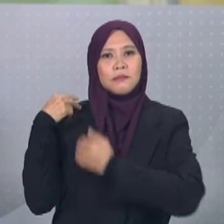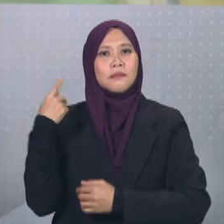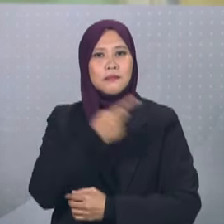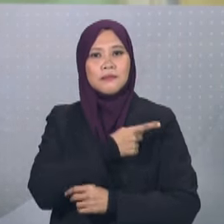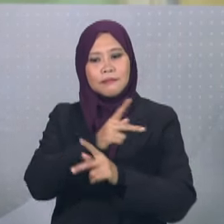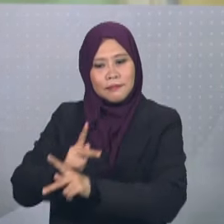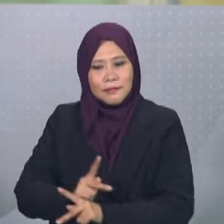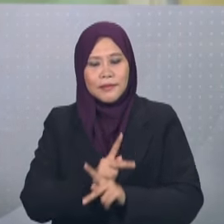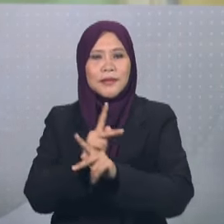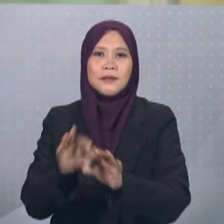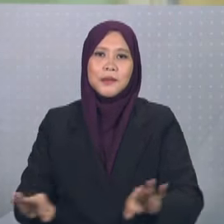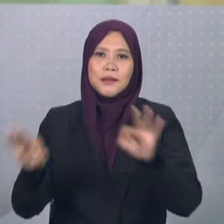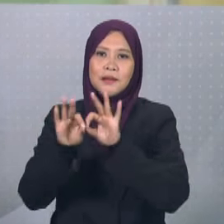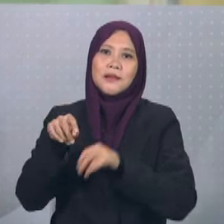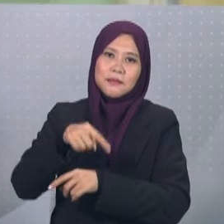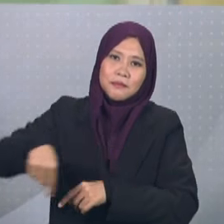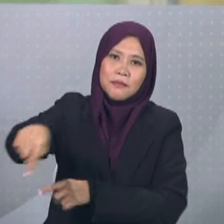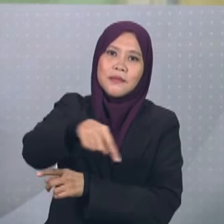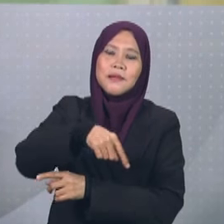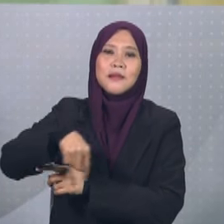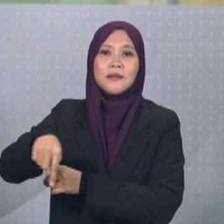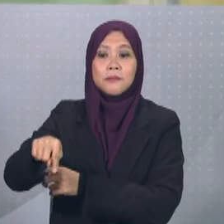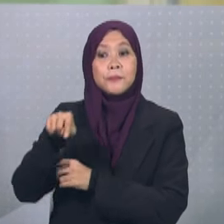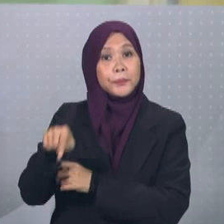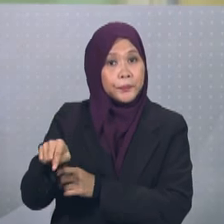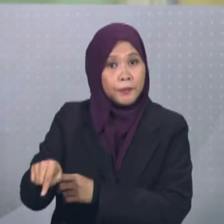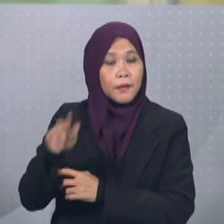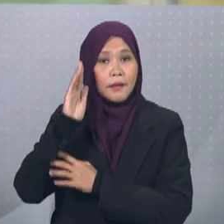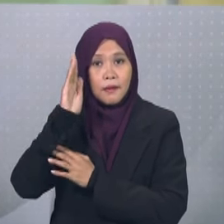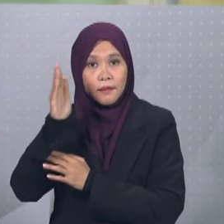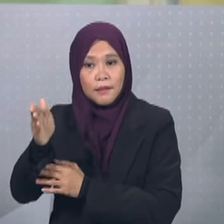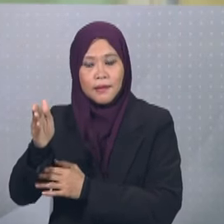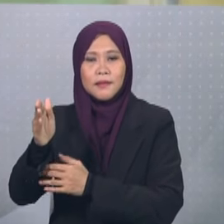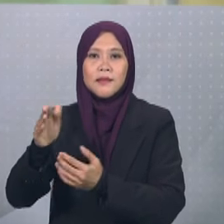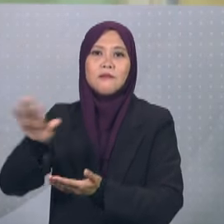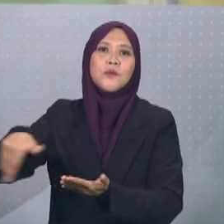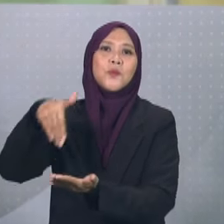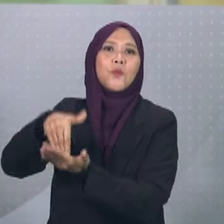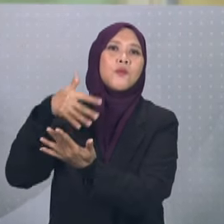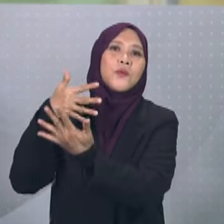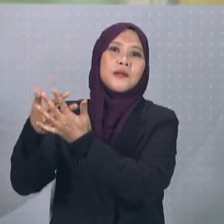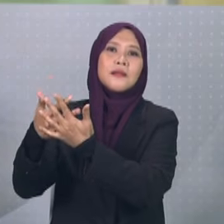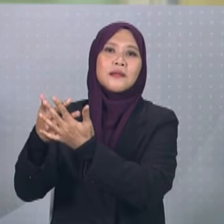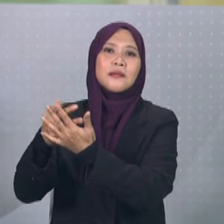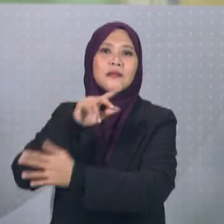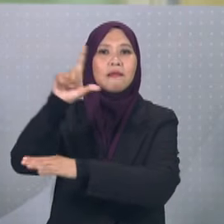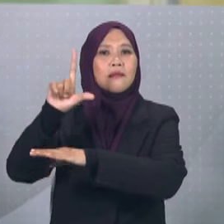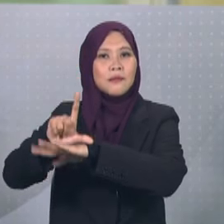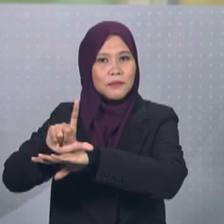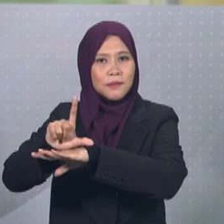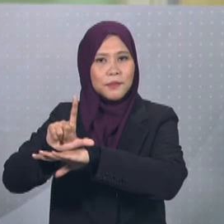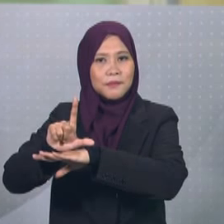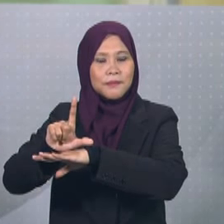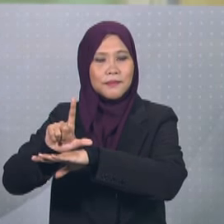untuk menjaga kepentingan mereka. Oleh itu, mereka akan dikuarantin di Langkawi. Maka